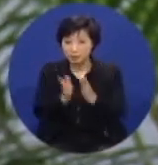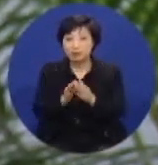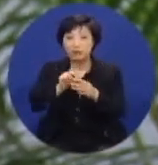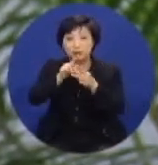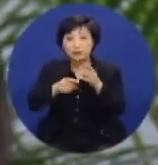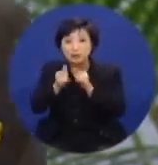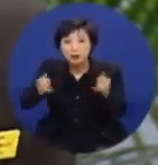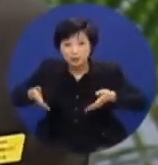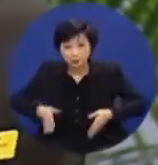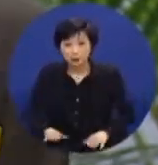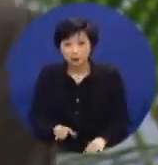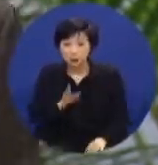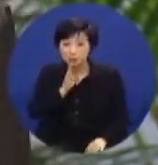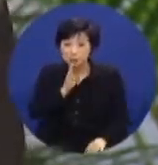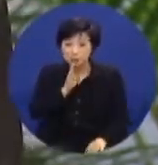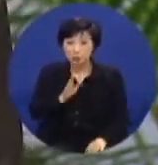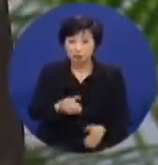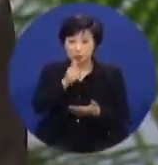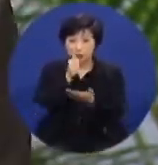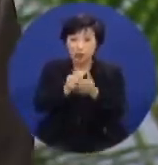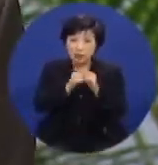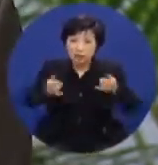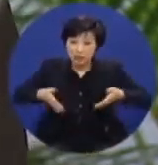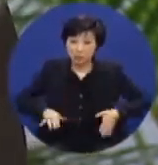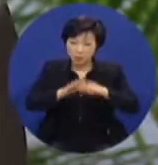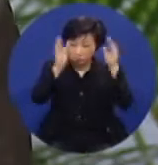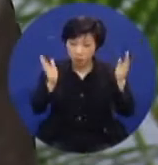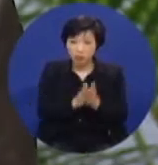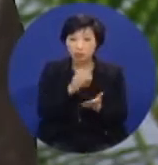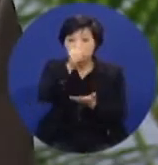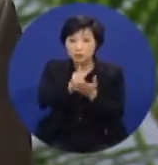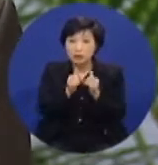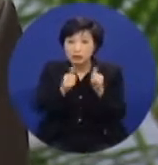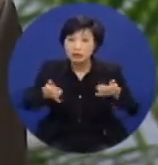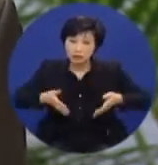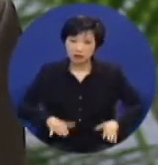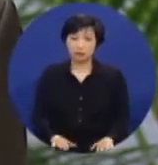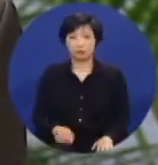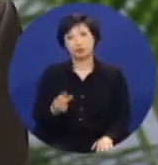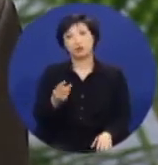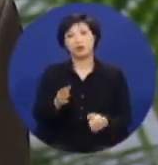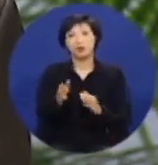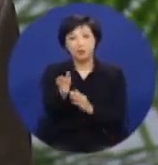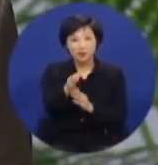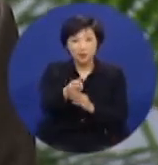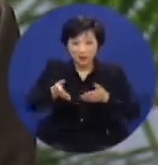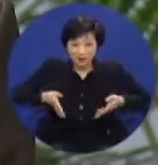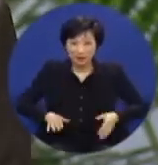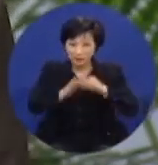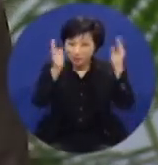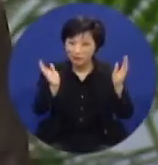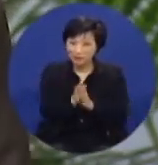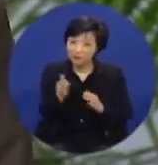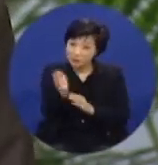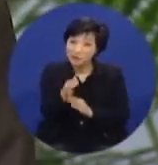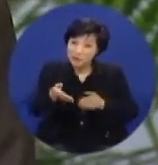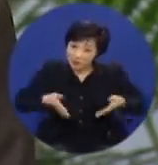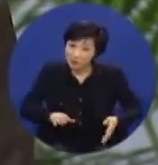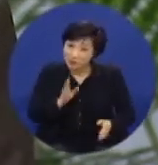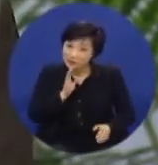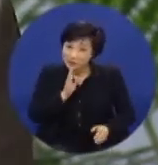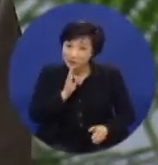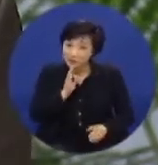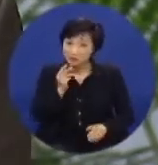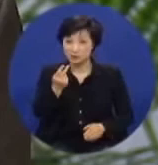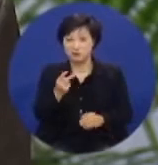육식 죄인 속에 나오면서 딱 2녀 송사리 소개가 한건 색다 3살이 5